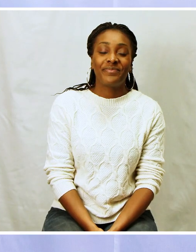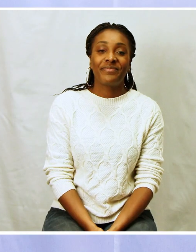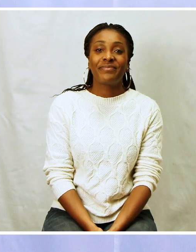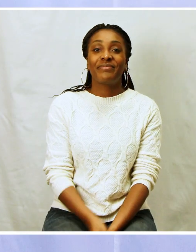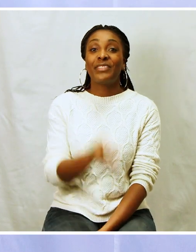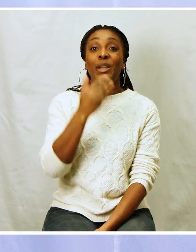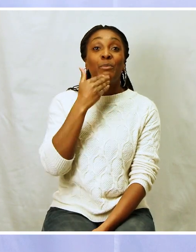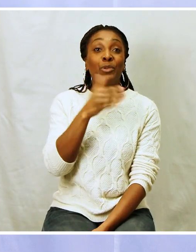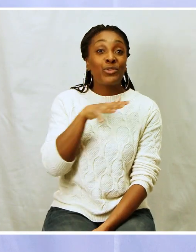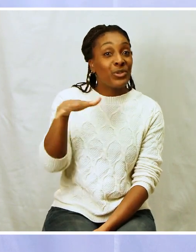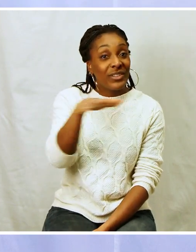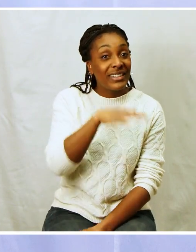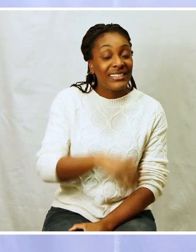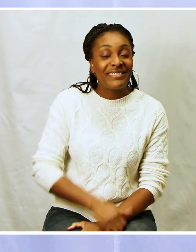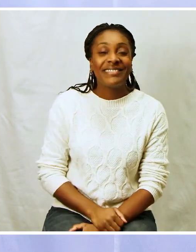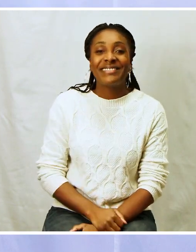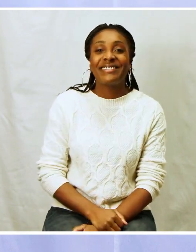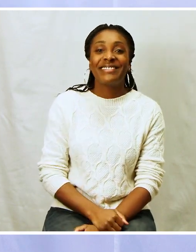Eh bien bonjour,